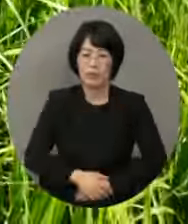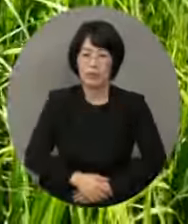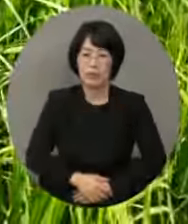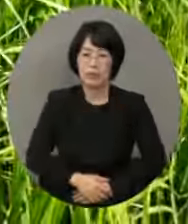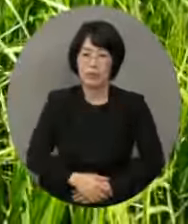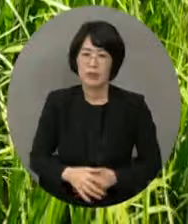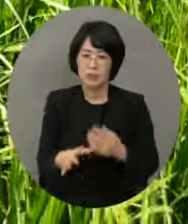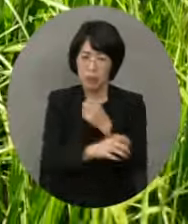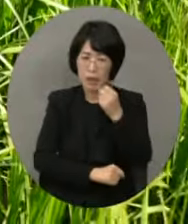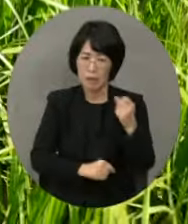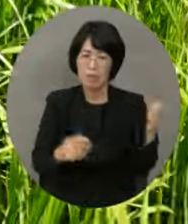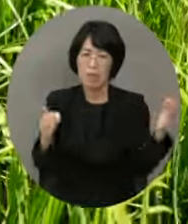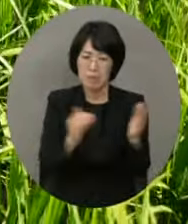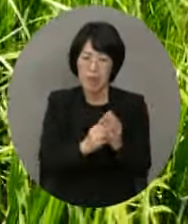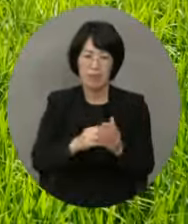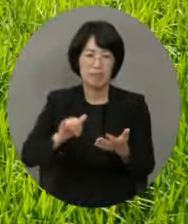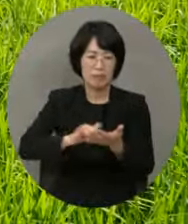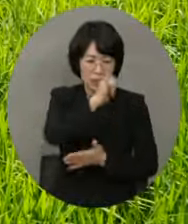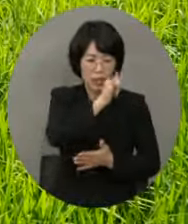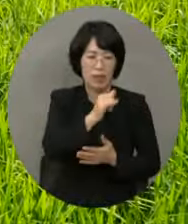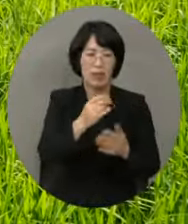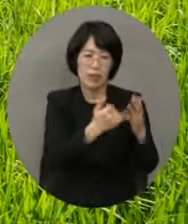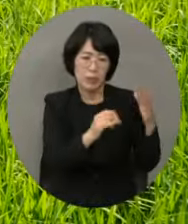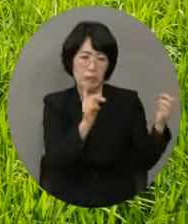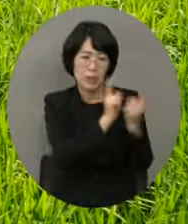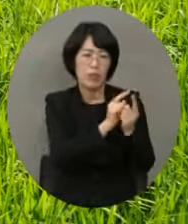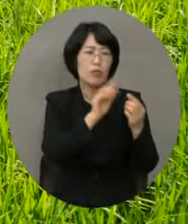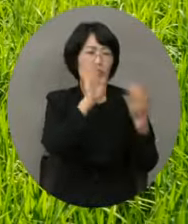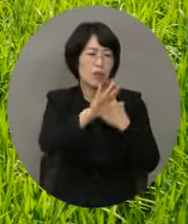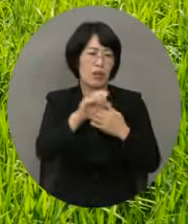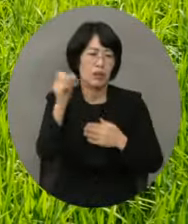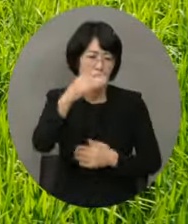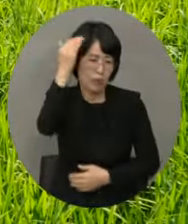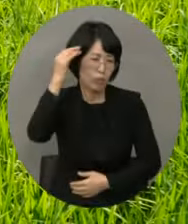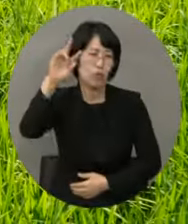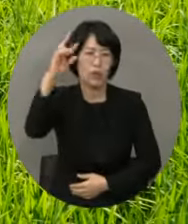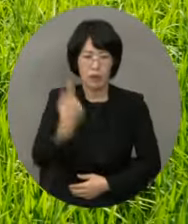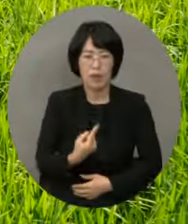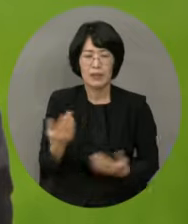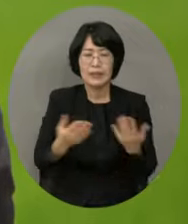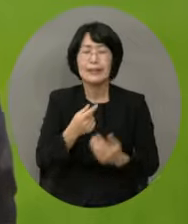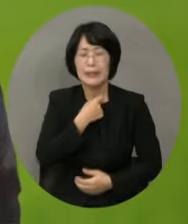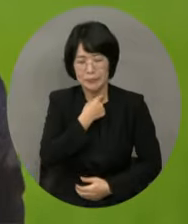수확철이 끝나면 귀국해 가족들을 만난 뒤 다시 한국으로 와서 일하는 게 꿈입니다.